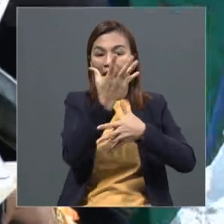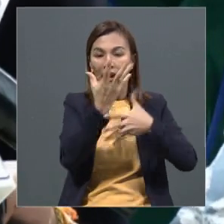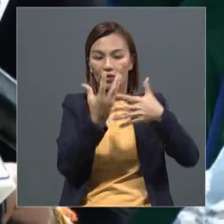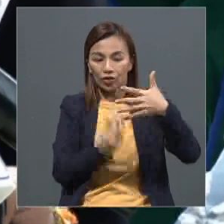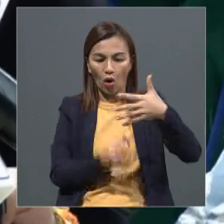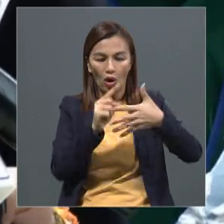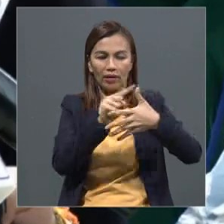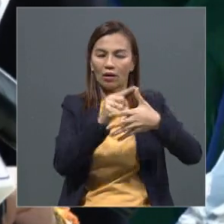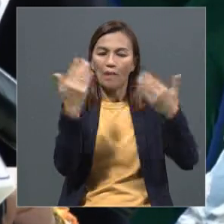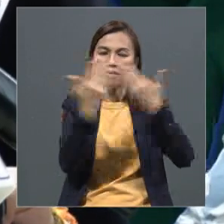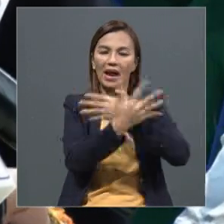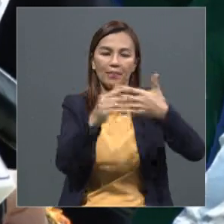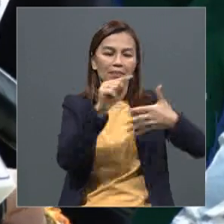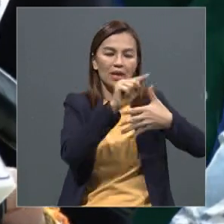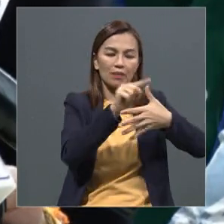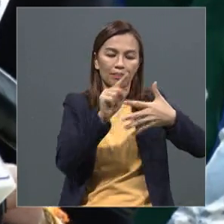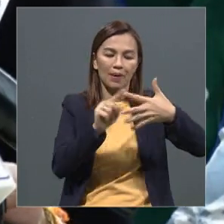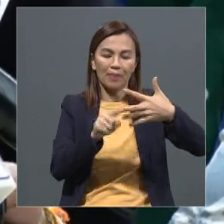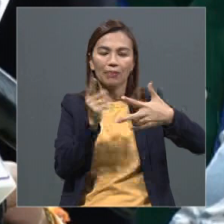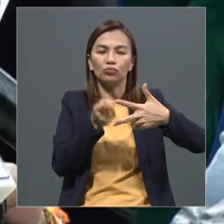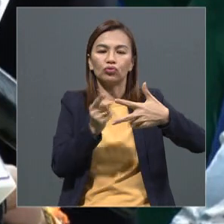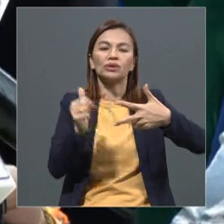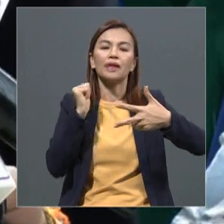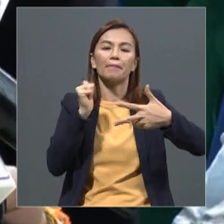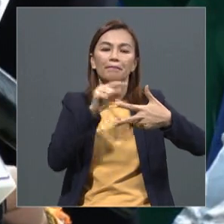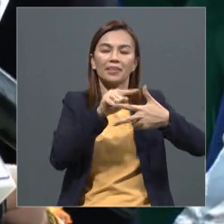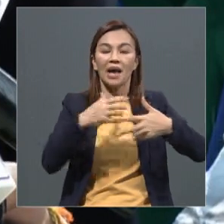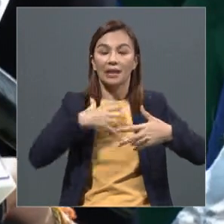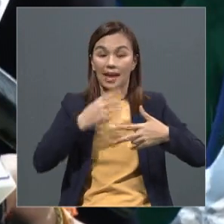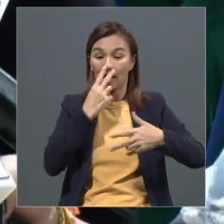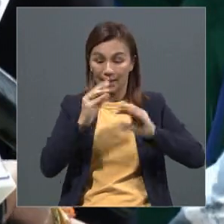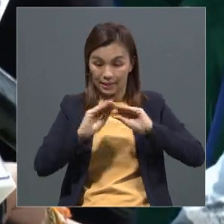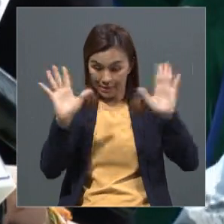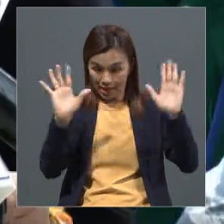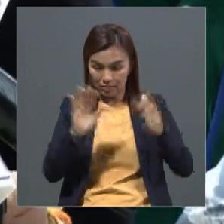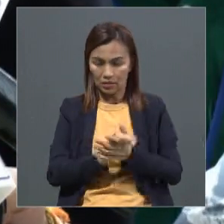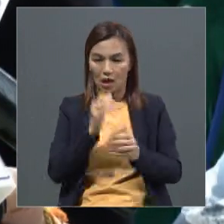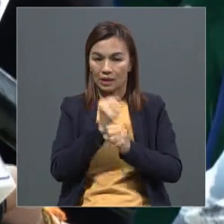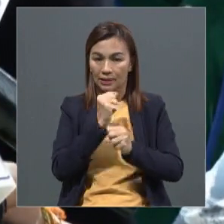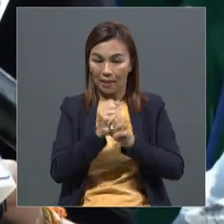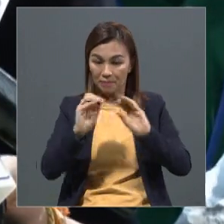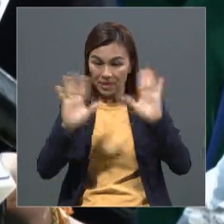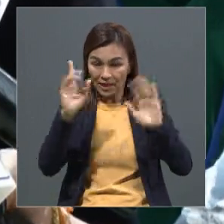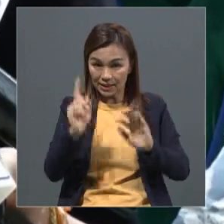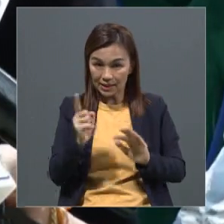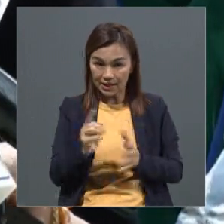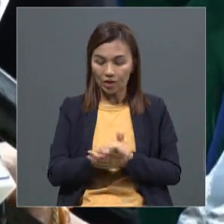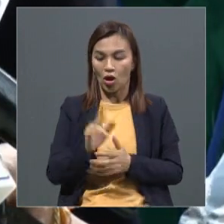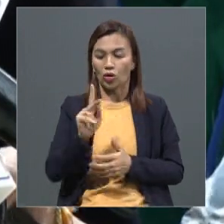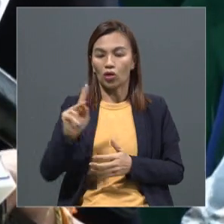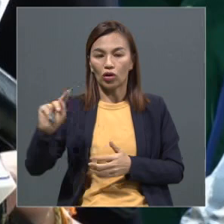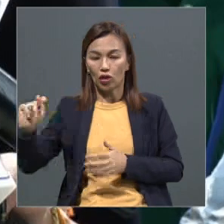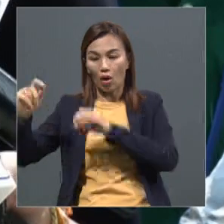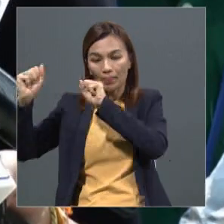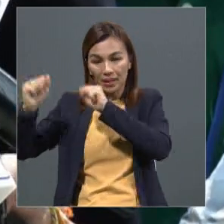เป็นคนเดิมอยู่นะครับก็ไม่กระทบอะไรเพียงแต่ว่าเราอยากให้เกิดความชัดเจนแล้วก็ความโปร่งใสก็เลยกกกตท่านก็